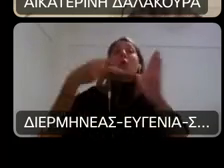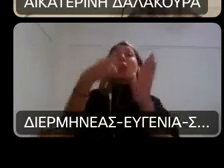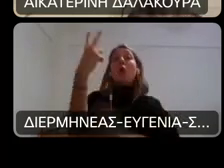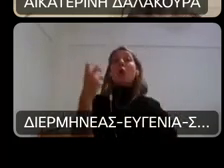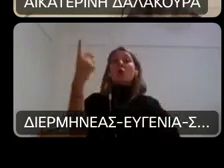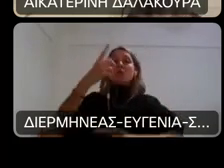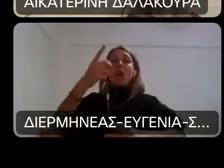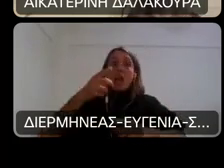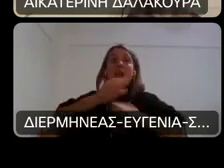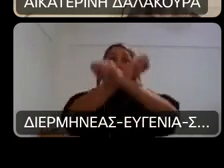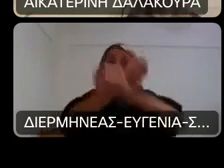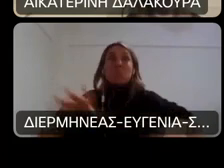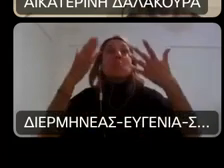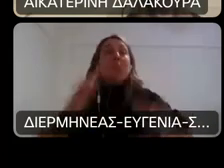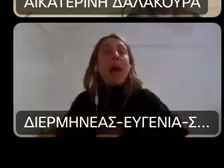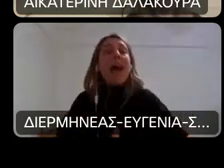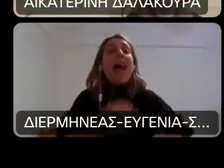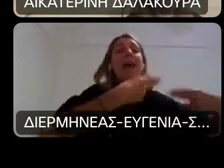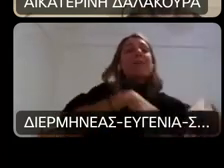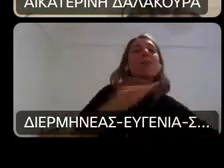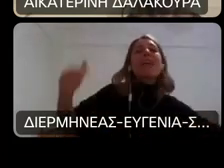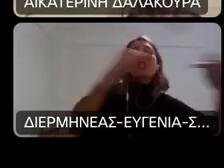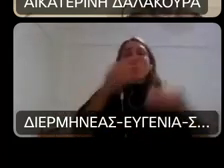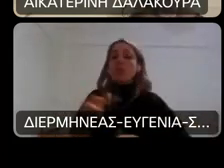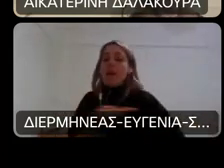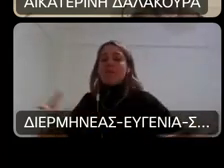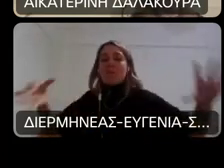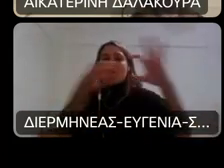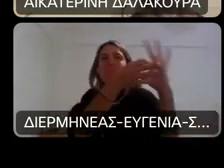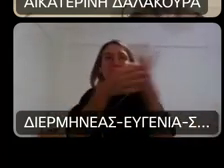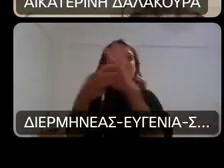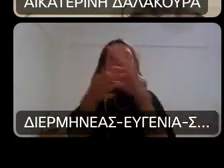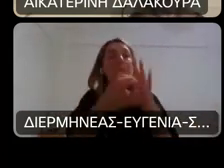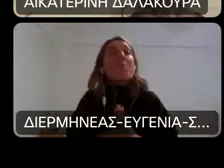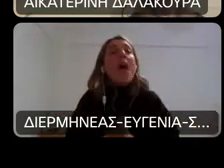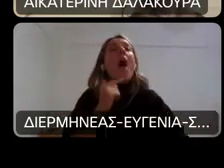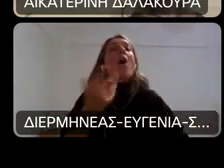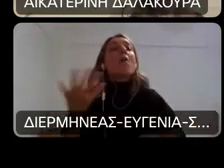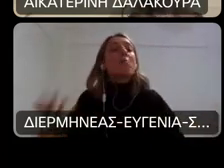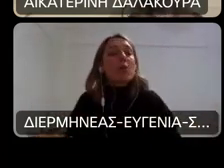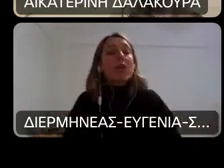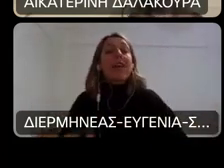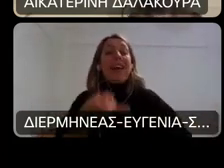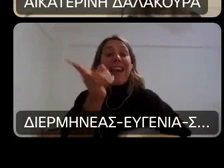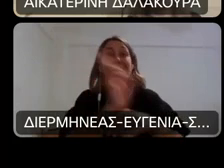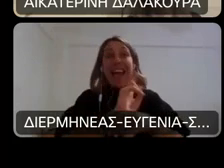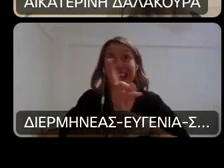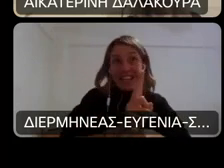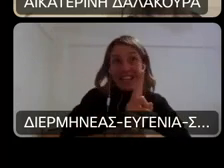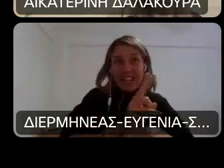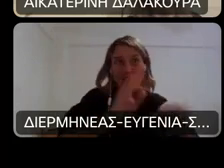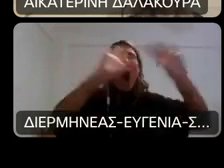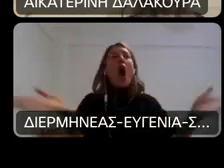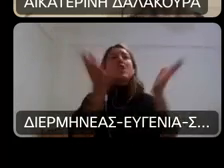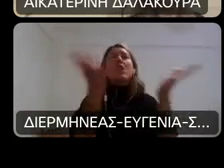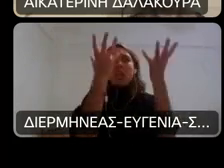αυτό συνεργάστηκε με την Επιτροπή Ισότητας και έτσι από αυτή την άποψη λοιπόν τα έγγραφα τουλάχιστον όσα συμπεριλαμβάνονται